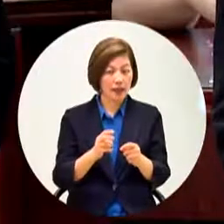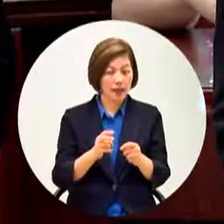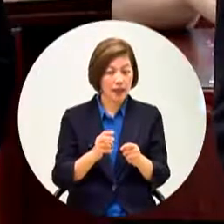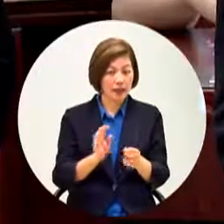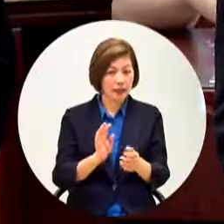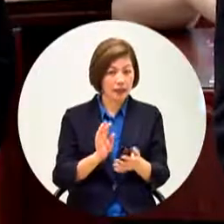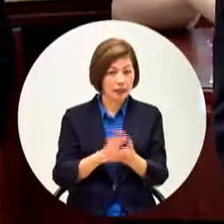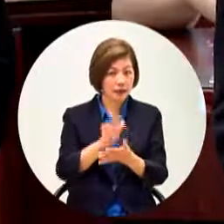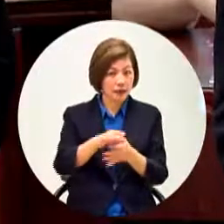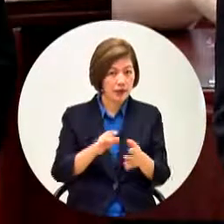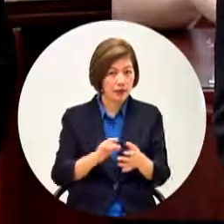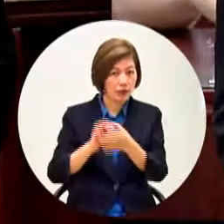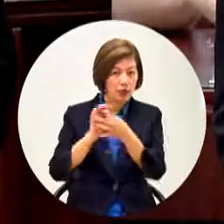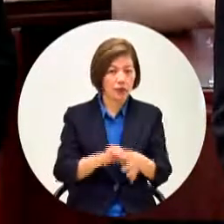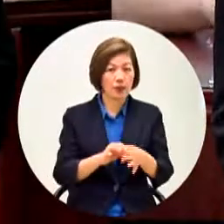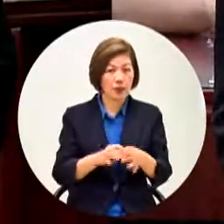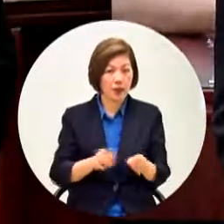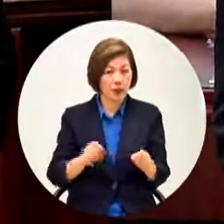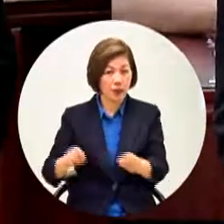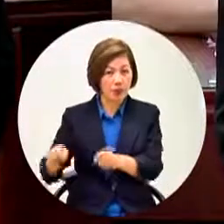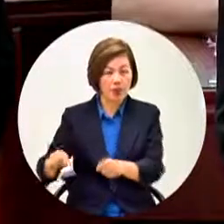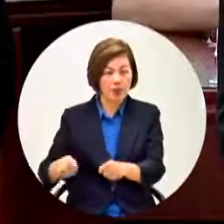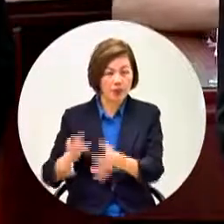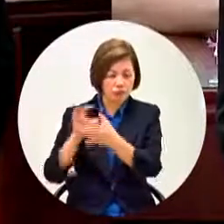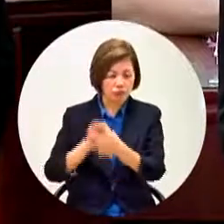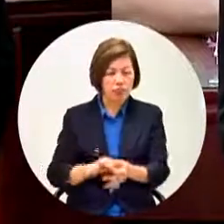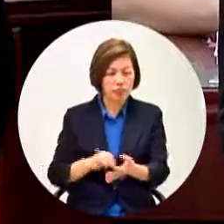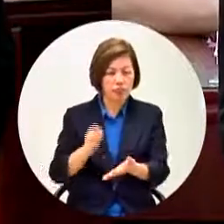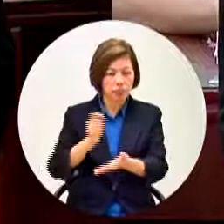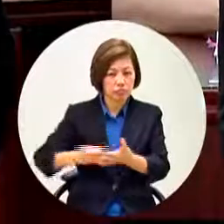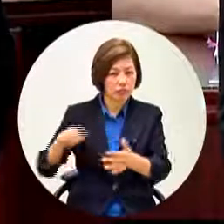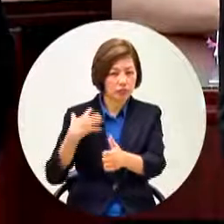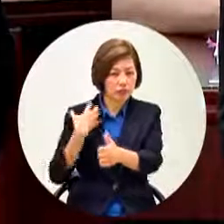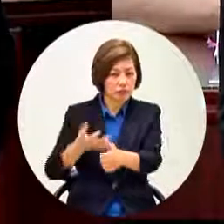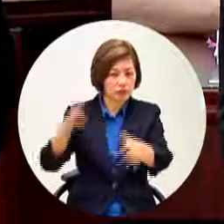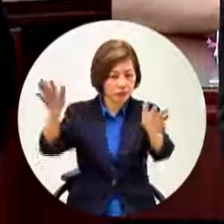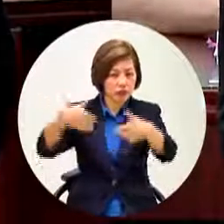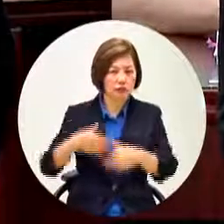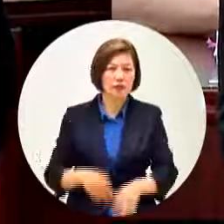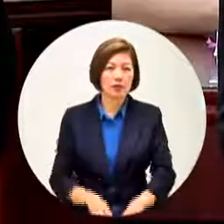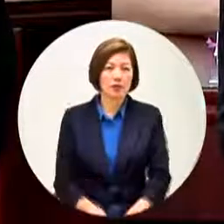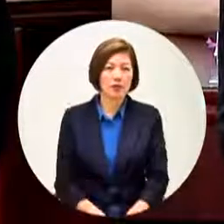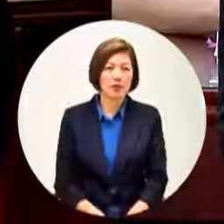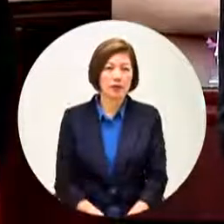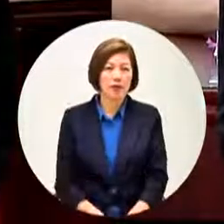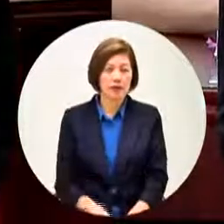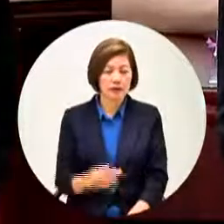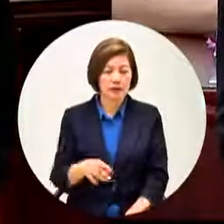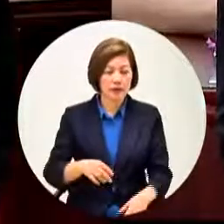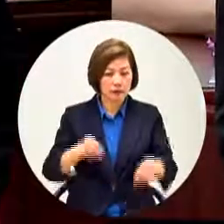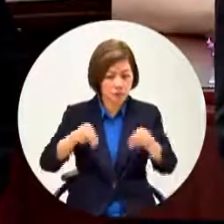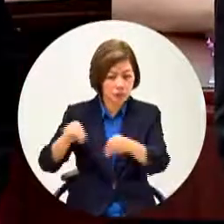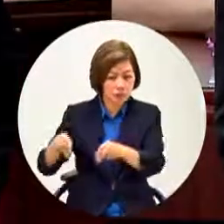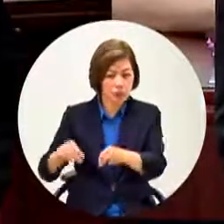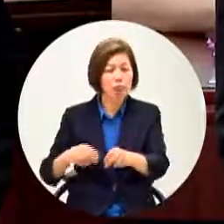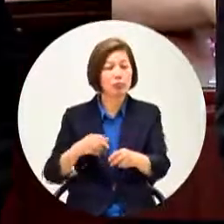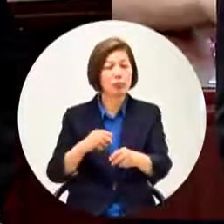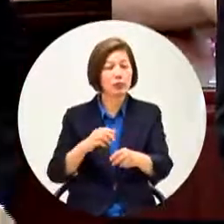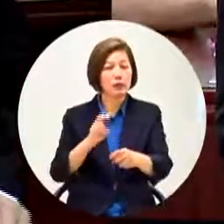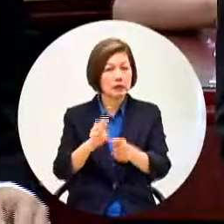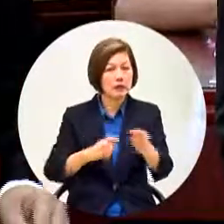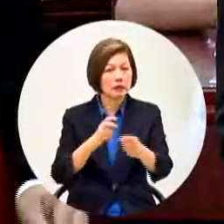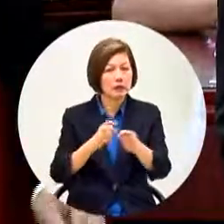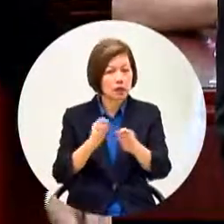还是？ 是，阁继续招标。 继续招标嘛吼，啊，若招标有那个合约阁二十单嘛，啊，是咪本身直